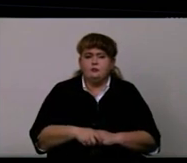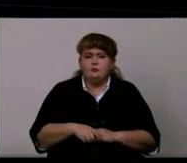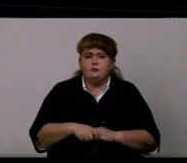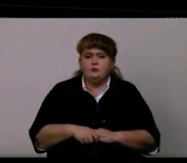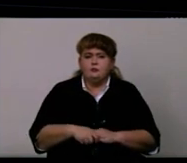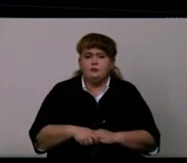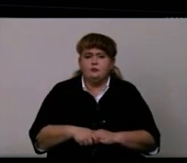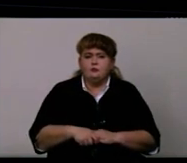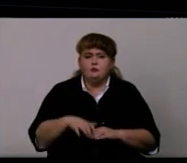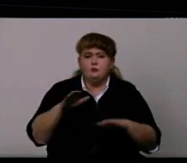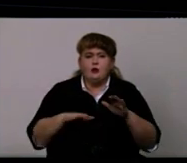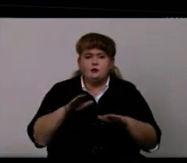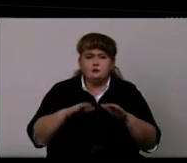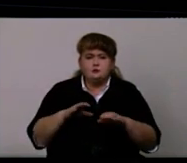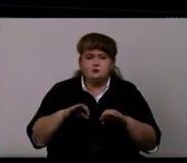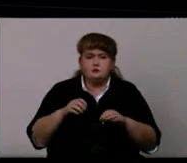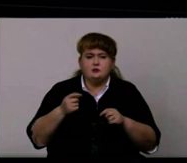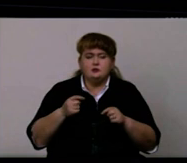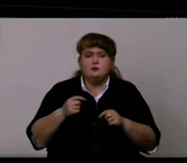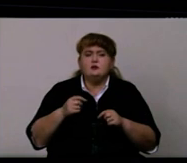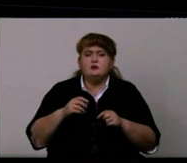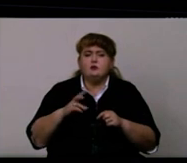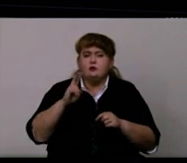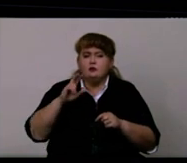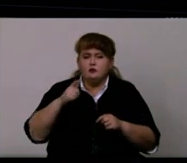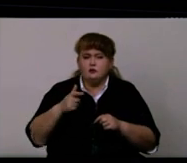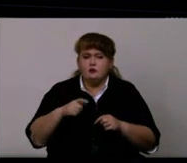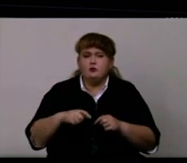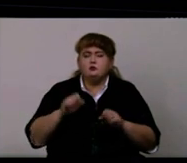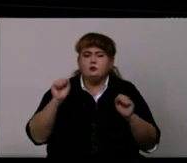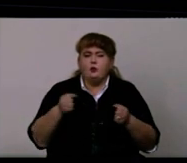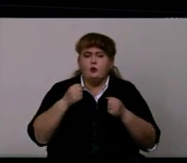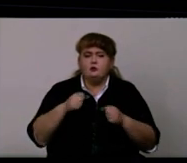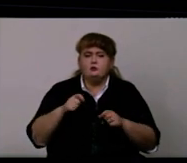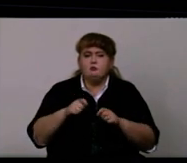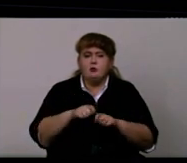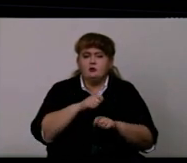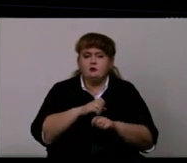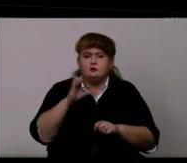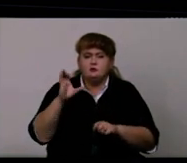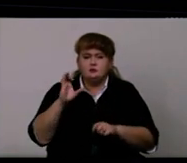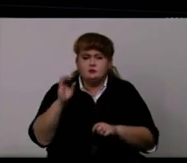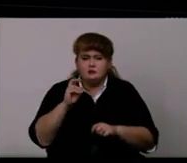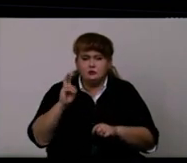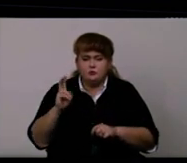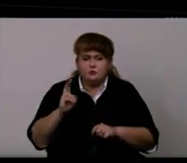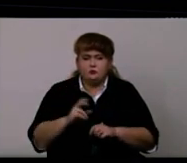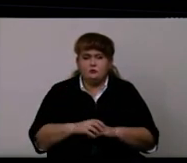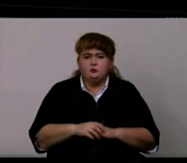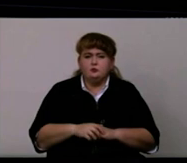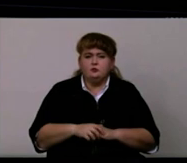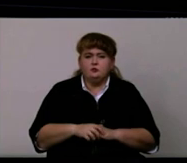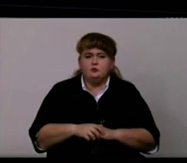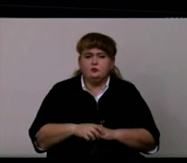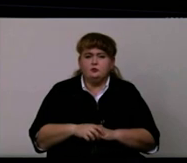Масса измеряется в килограммах. Скорость метра секунда, но так как квадрат, ставим квадраты. Метр квадрата